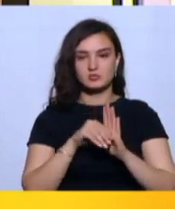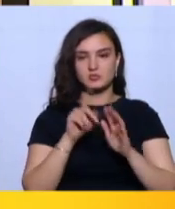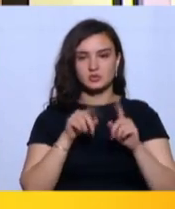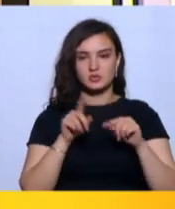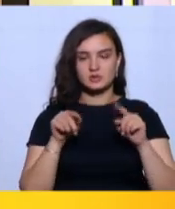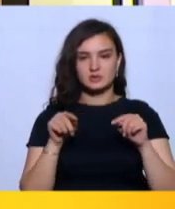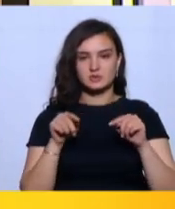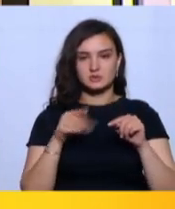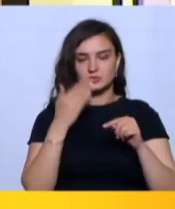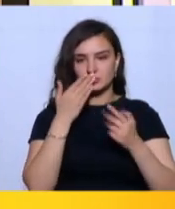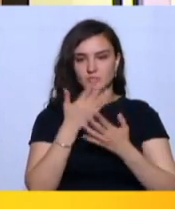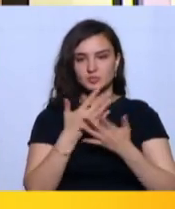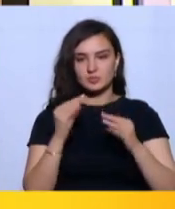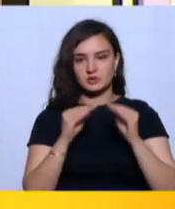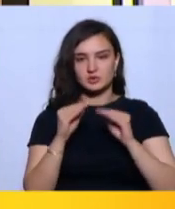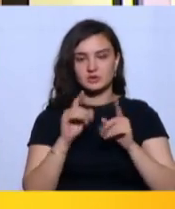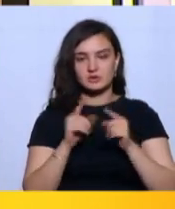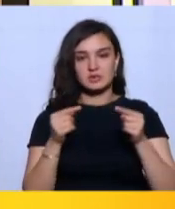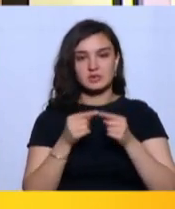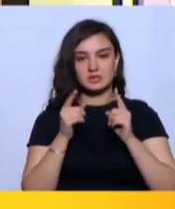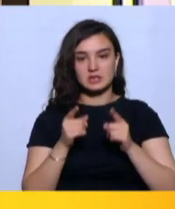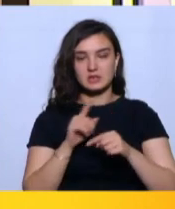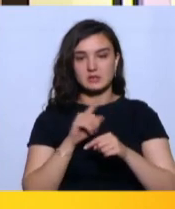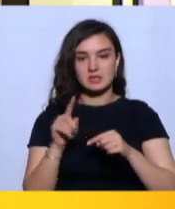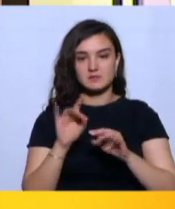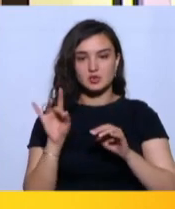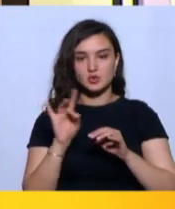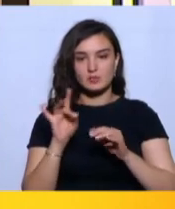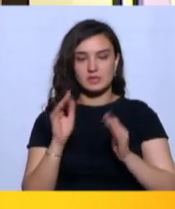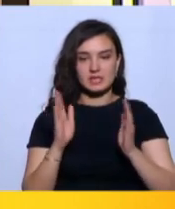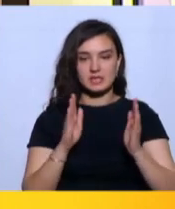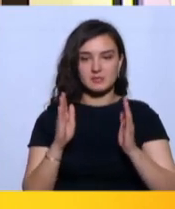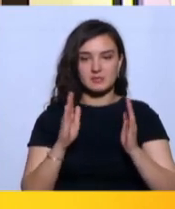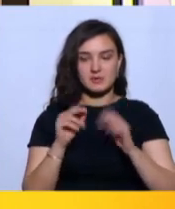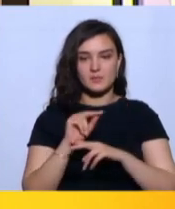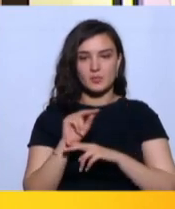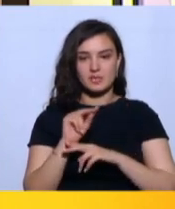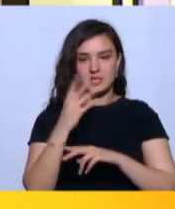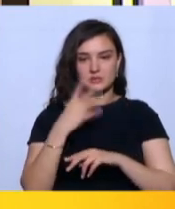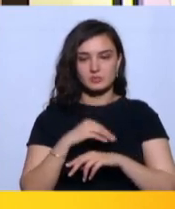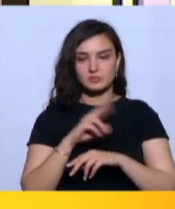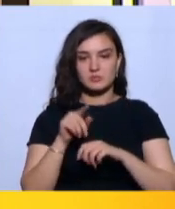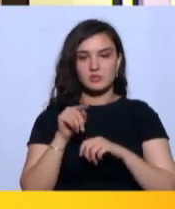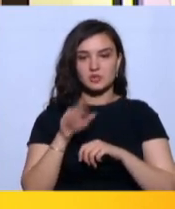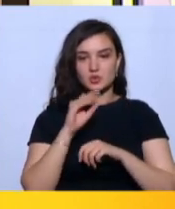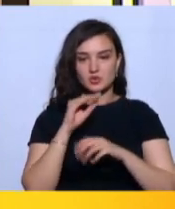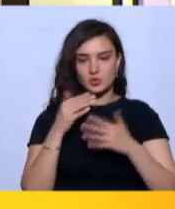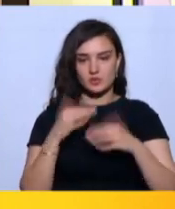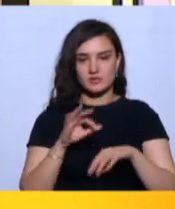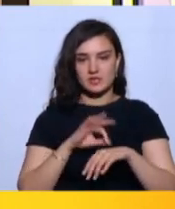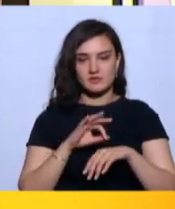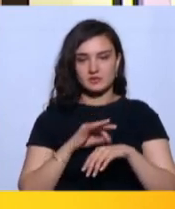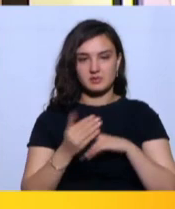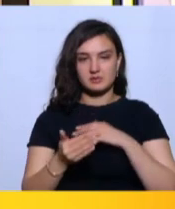სახის სუნელ საკმაში ასევე დადგენილია, თუმცა ზომიერება პროფილაქტიკურადაც და მით უფრო მაშინ, როდესაც უკვე